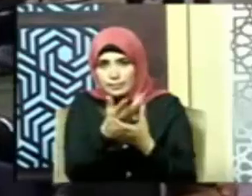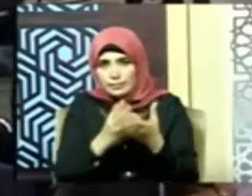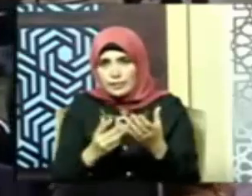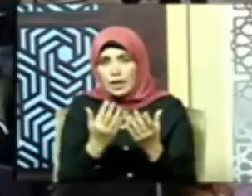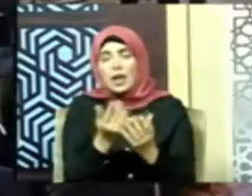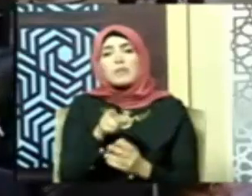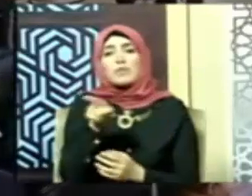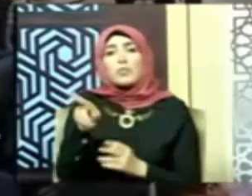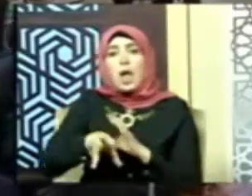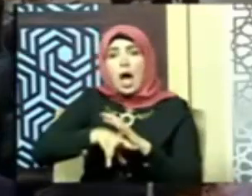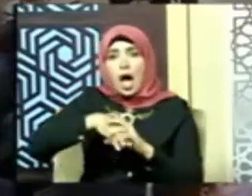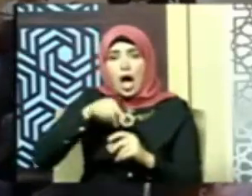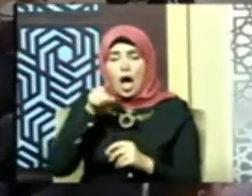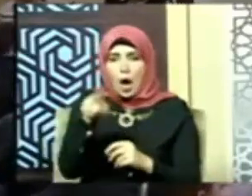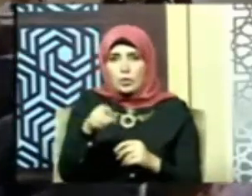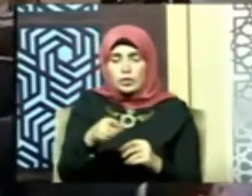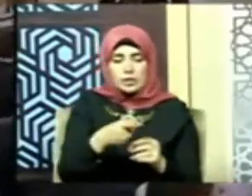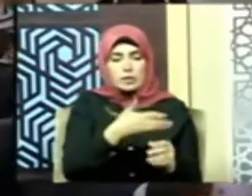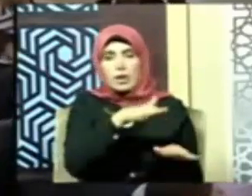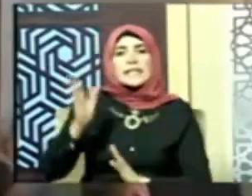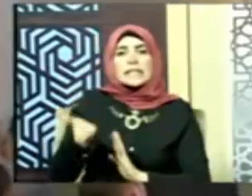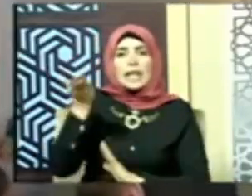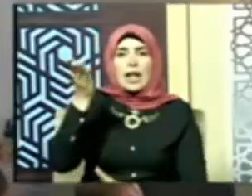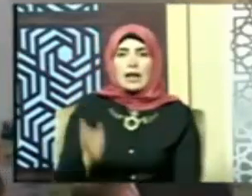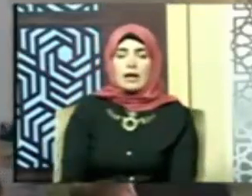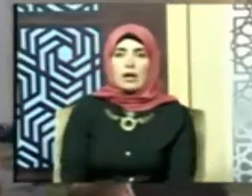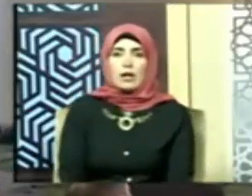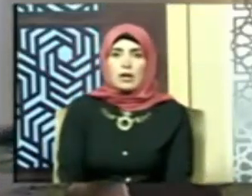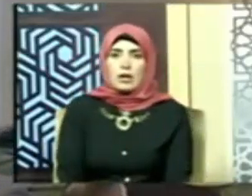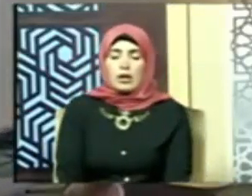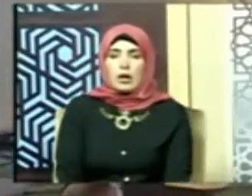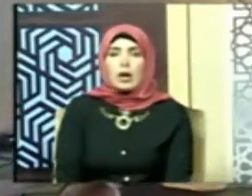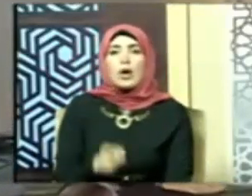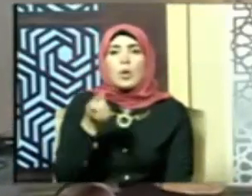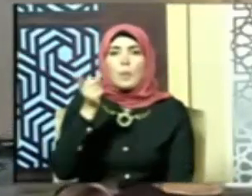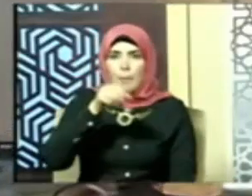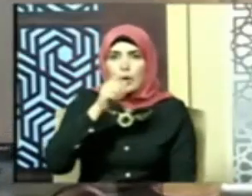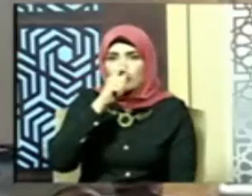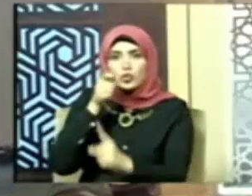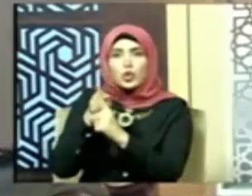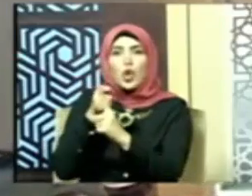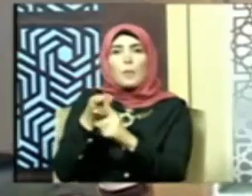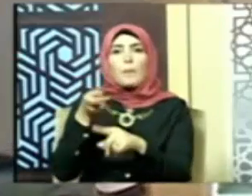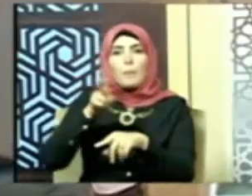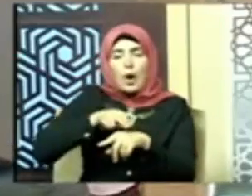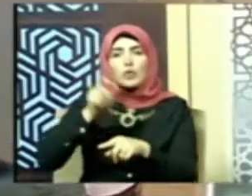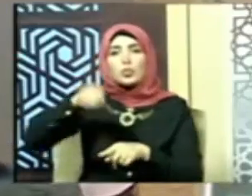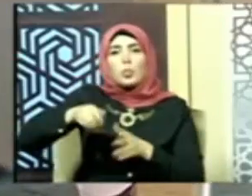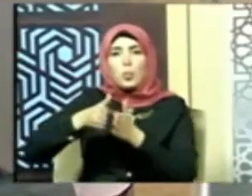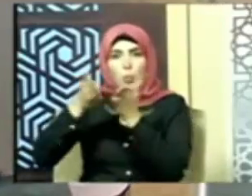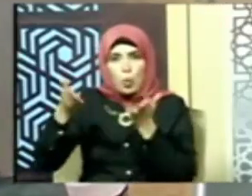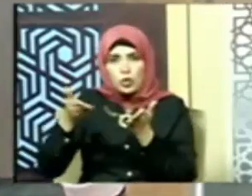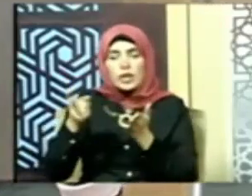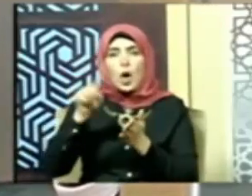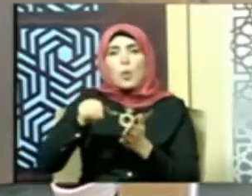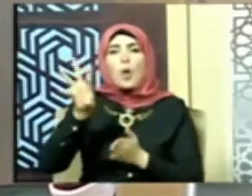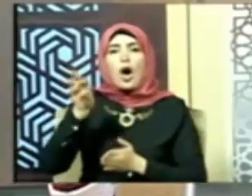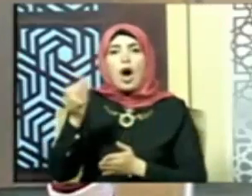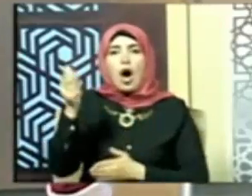أن يخرجاكم من أرضكم. وكما تجاوزوا في حق سيدنا موسى عليه السلام،